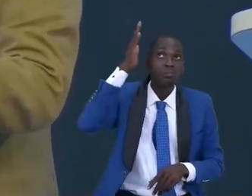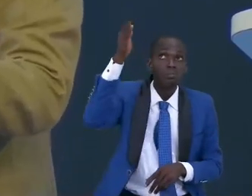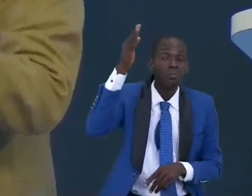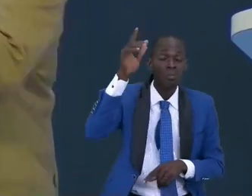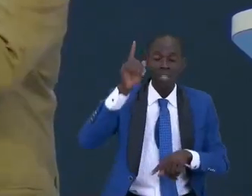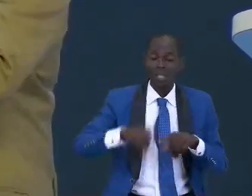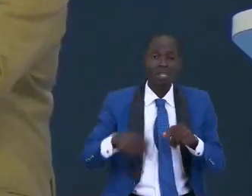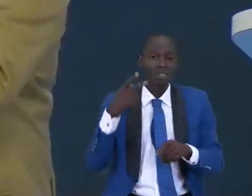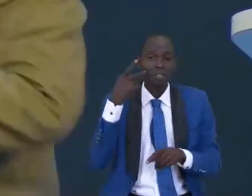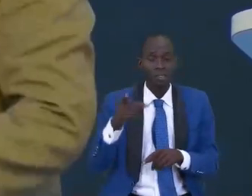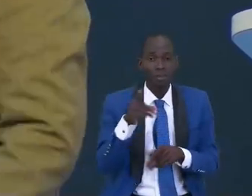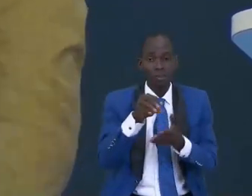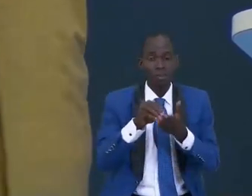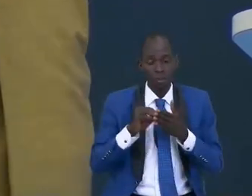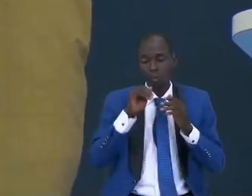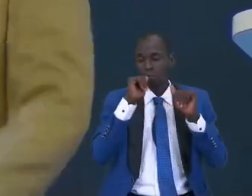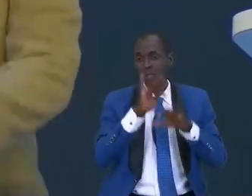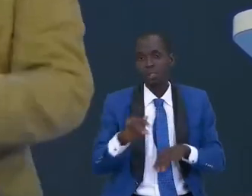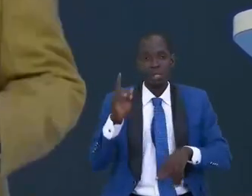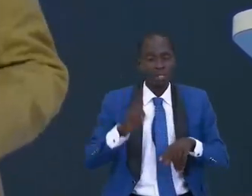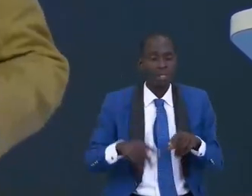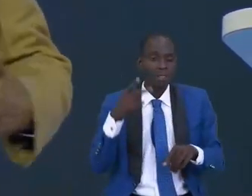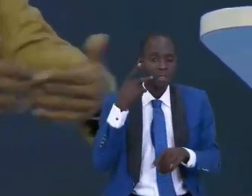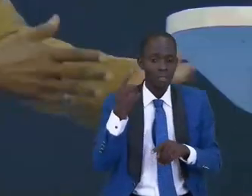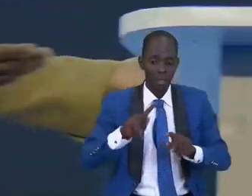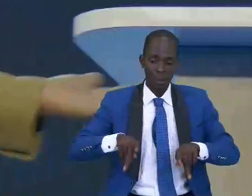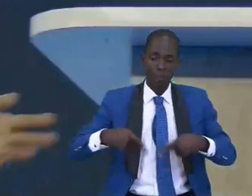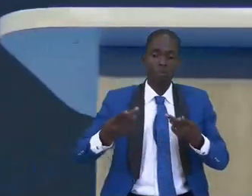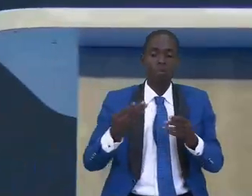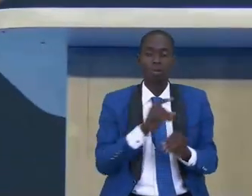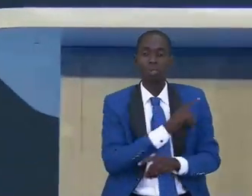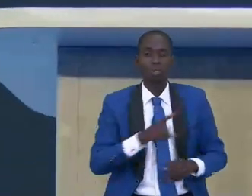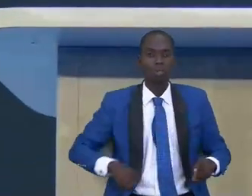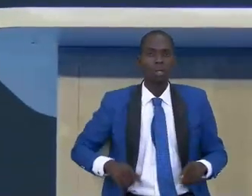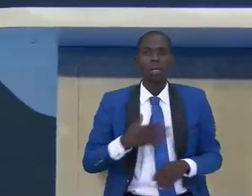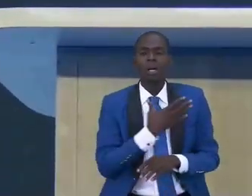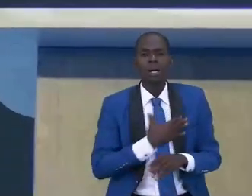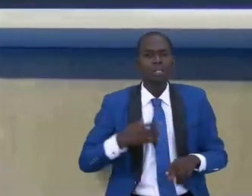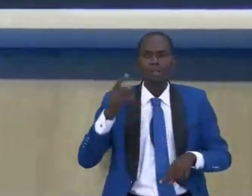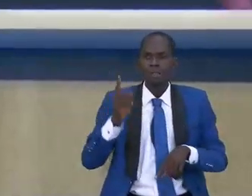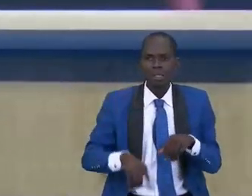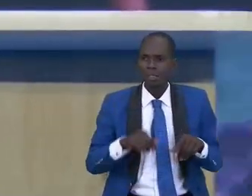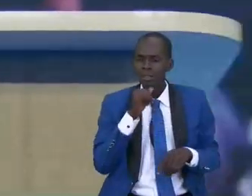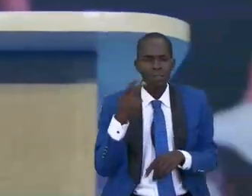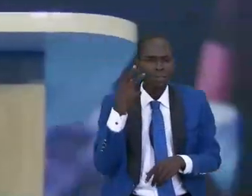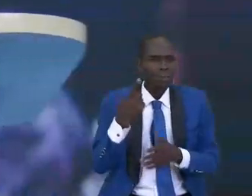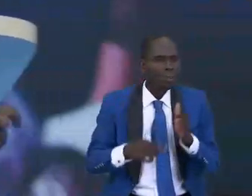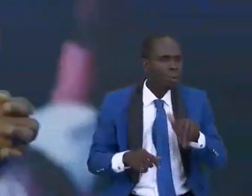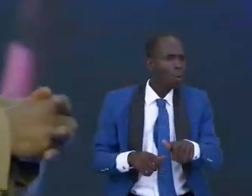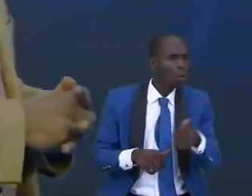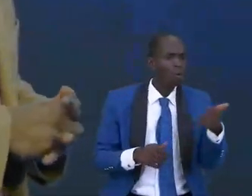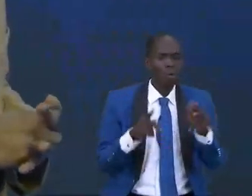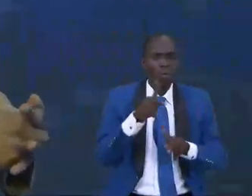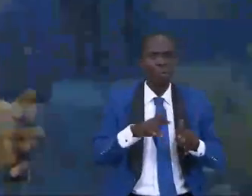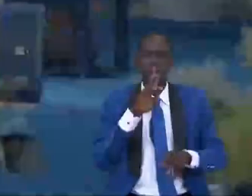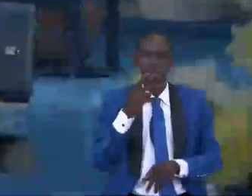Il ne pouvait pas voir son futur, ses bénédictions, les provisions du Seigneur. Il ne pouvait pas voir ce que les autres voient. Et